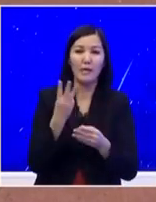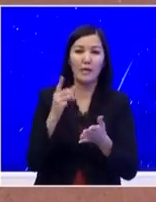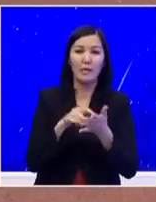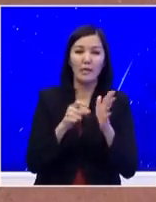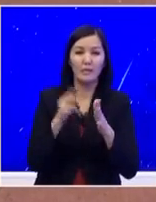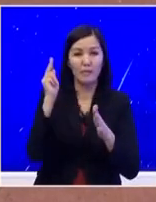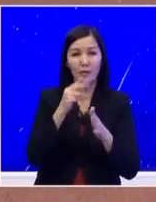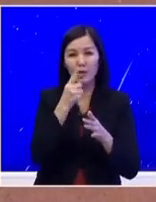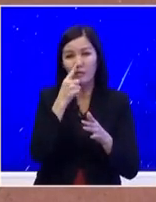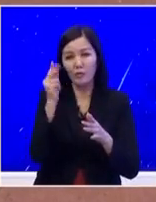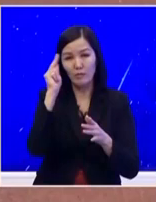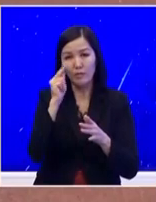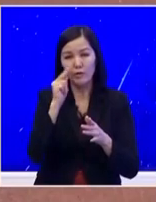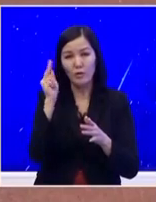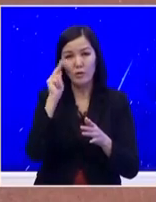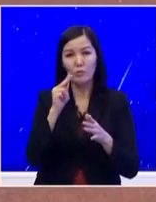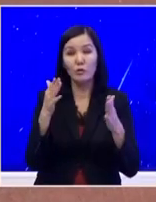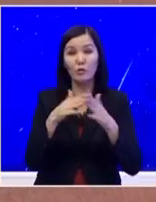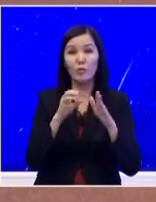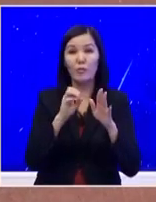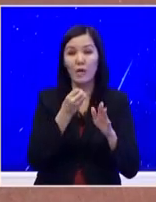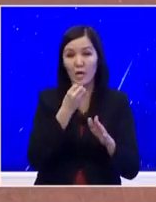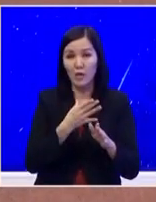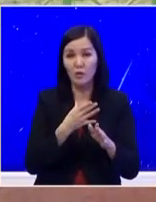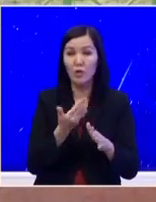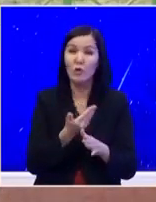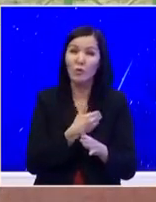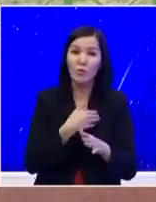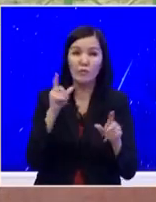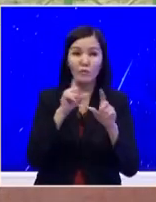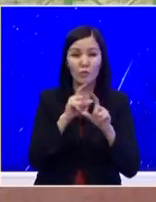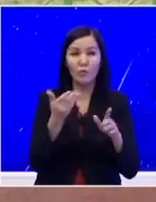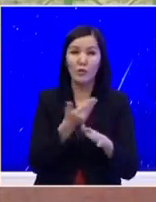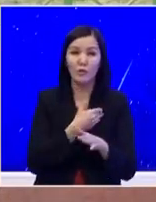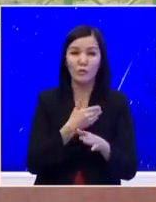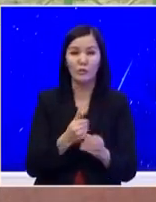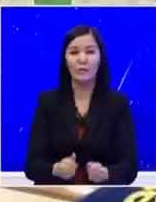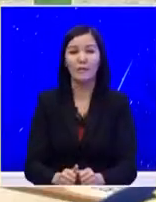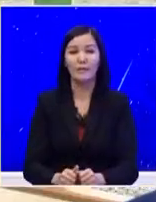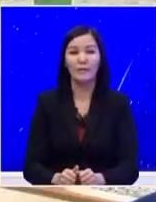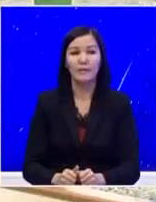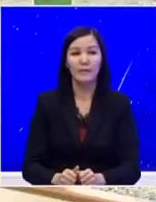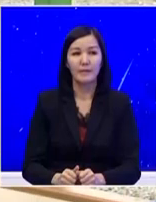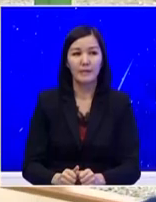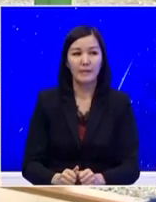мы обучаемся дистанционно. Учиться дома хорошо, но все же охота снова в школу.